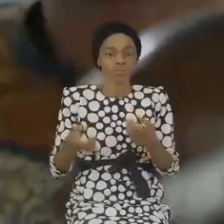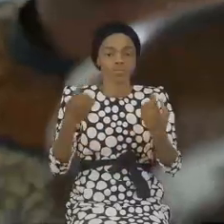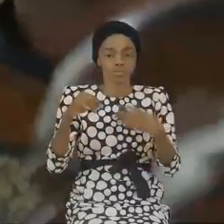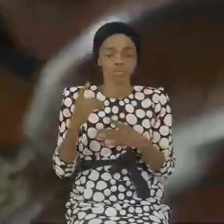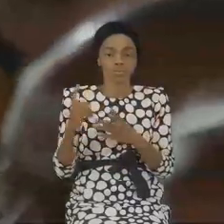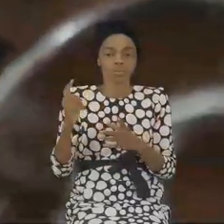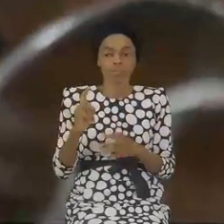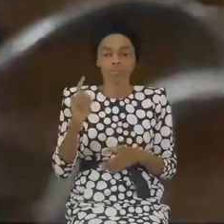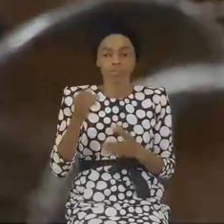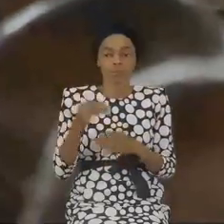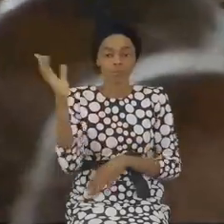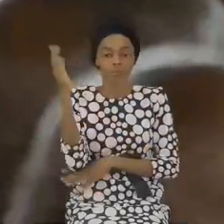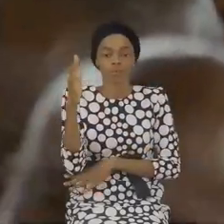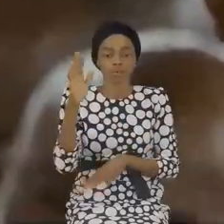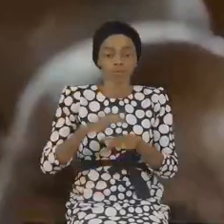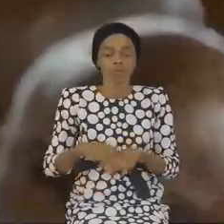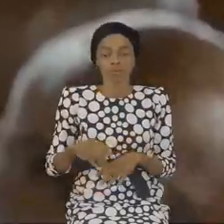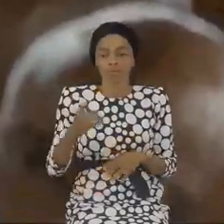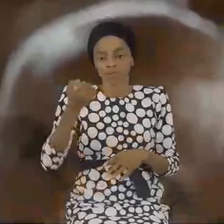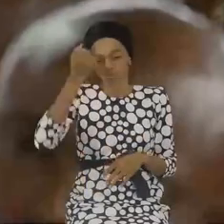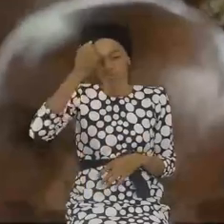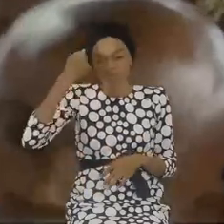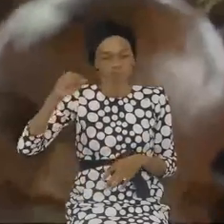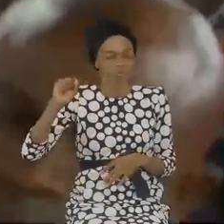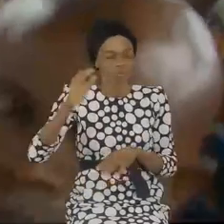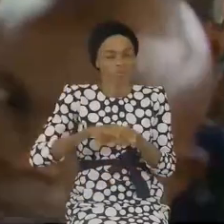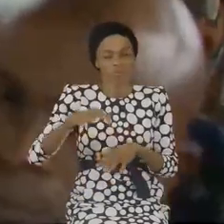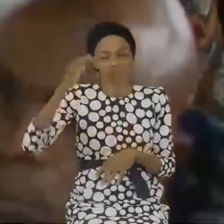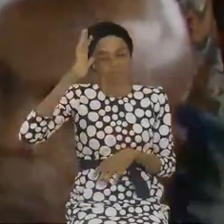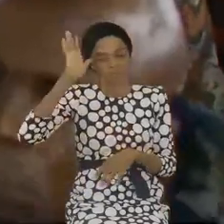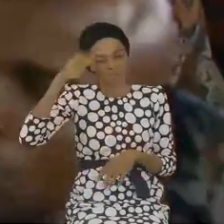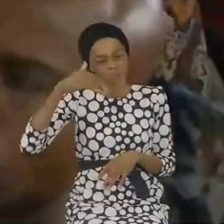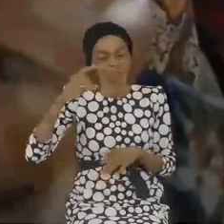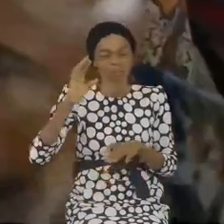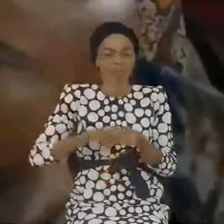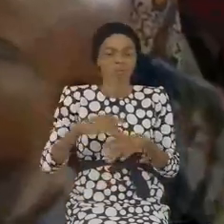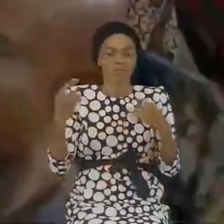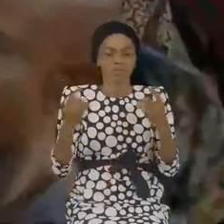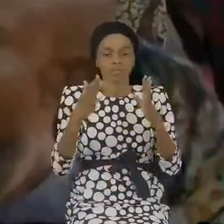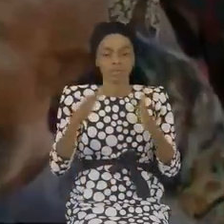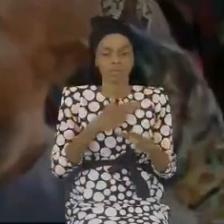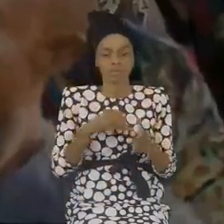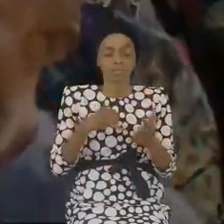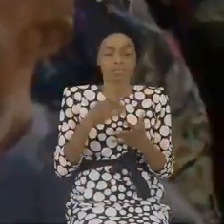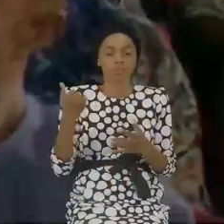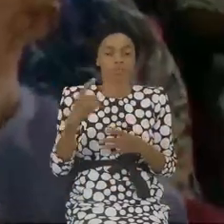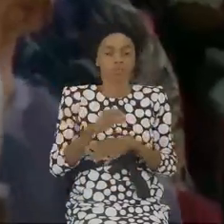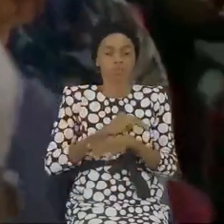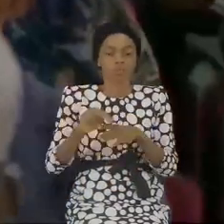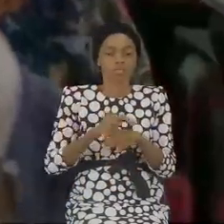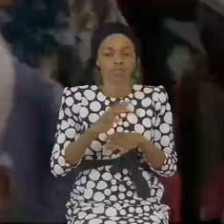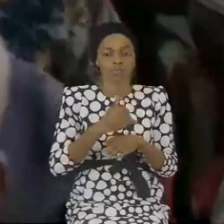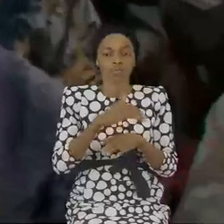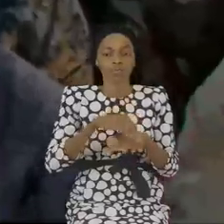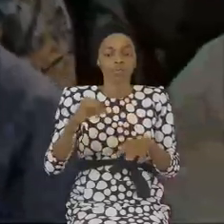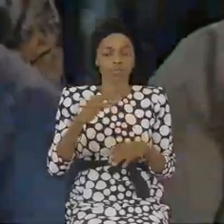rebelles, sur les rétrogrades, sur les pécheurs. Et c'était le ministère et l'appel de